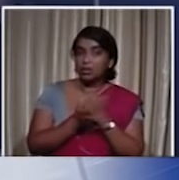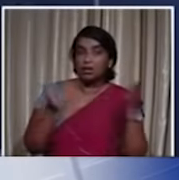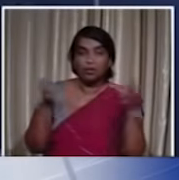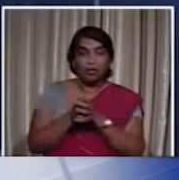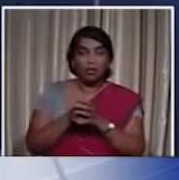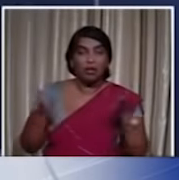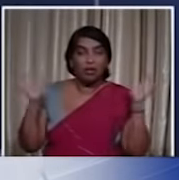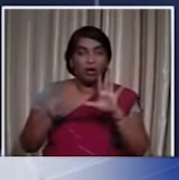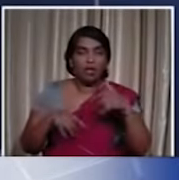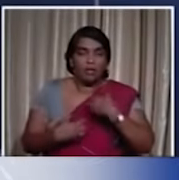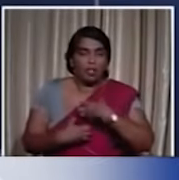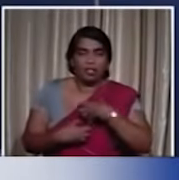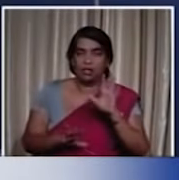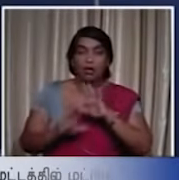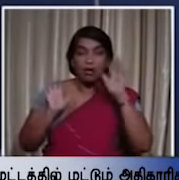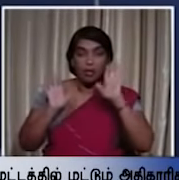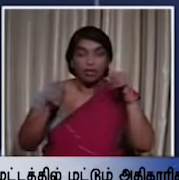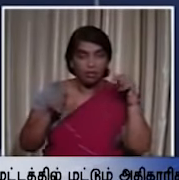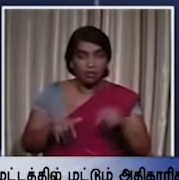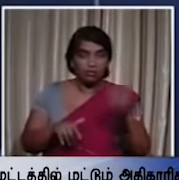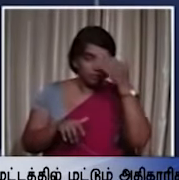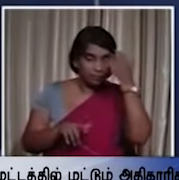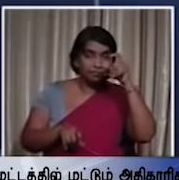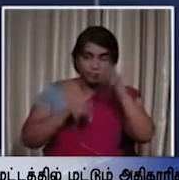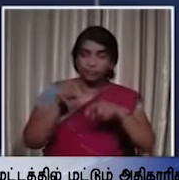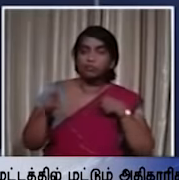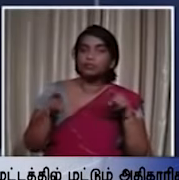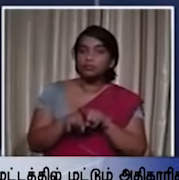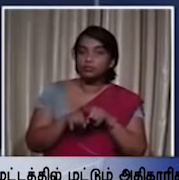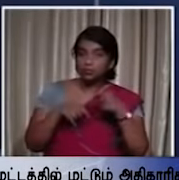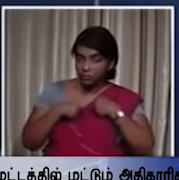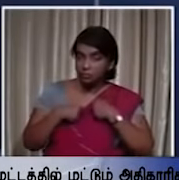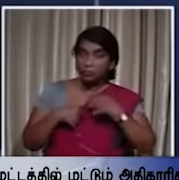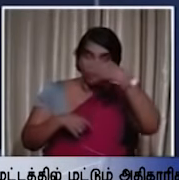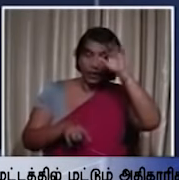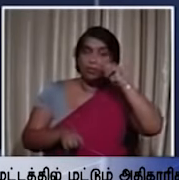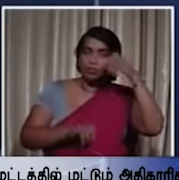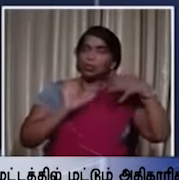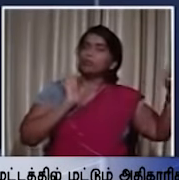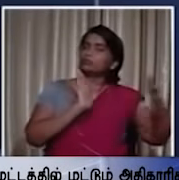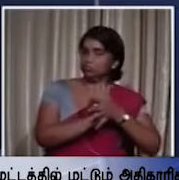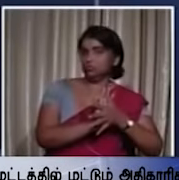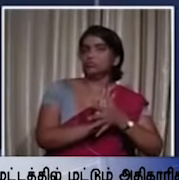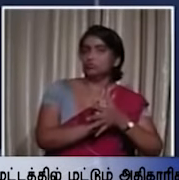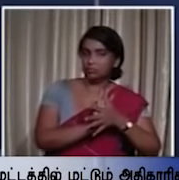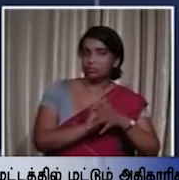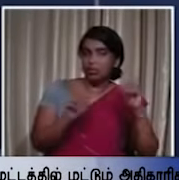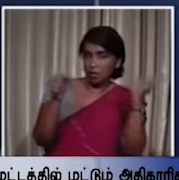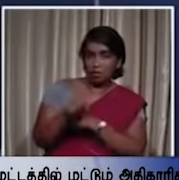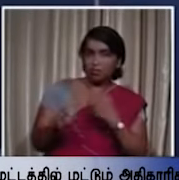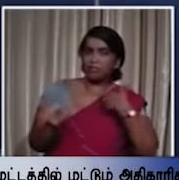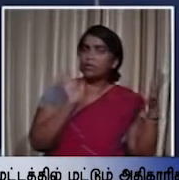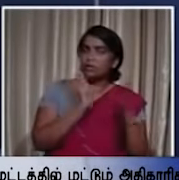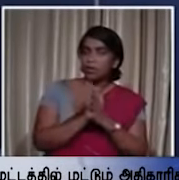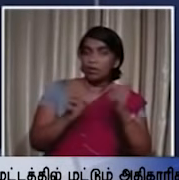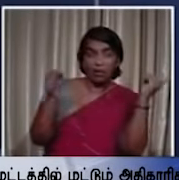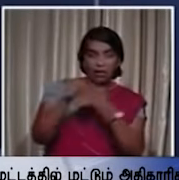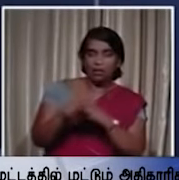அரசாங்கத்திற்கு படுகொலை செய்ய மட்டுமே தெரியும். படுகொலை செய்வதும் படுகொலை செய்தவர்களை விடுத்து விடுதலை செய்வதும் மாத்திரமே அரசாங்கத்திற்கு